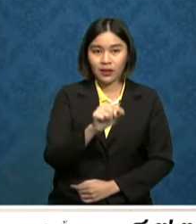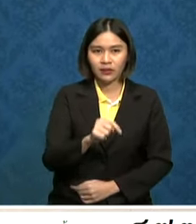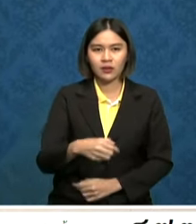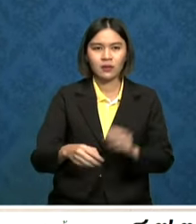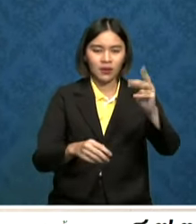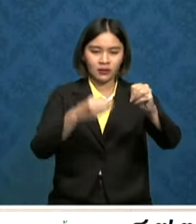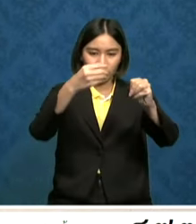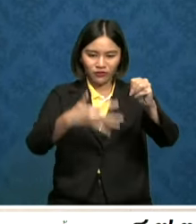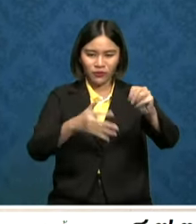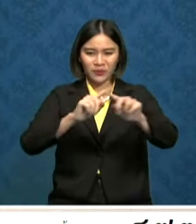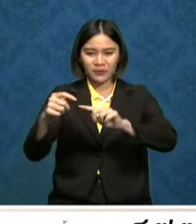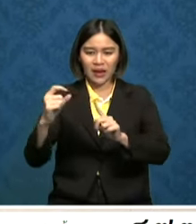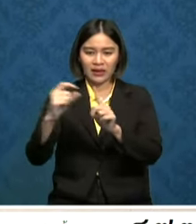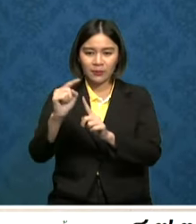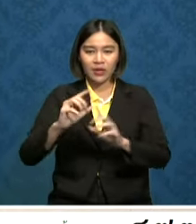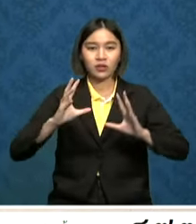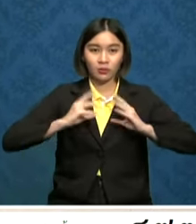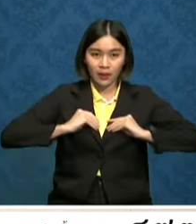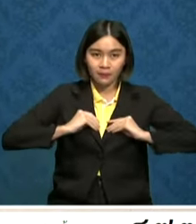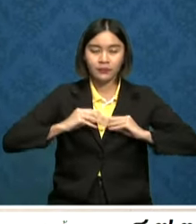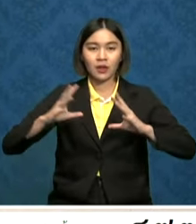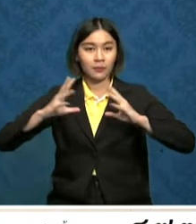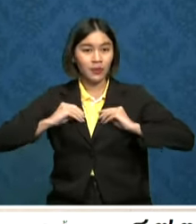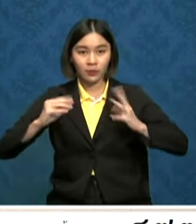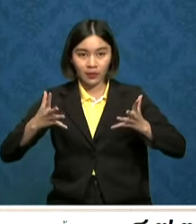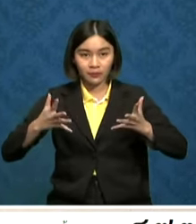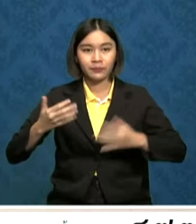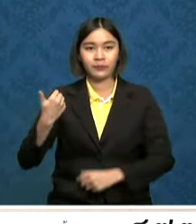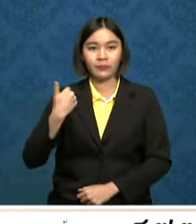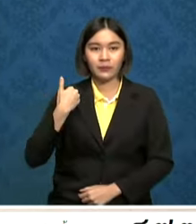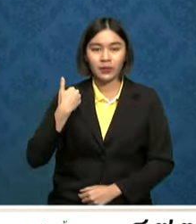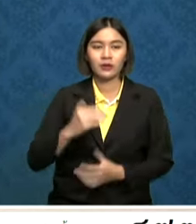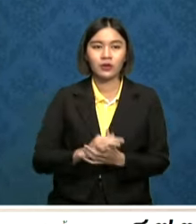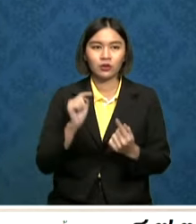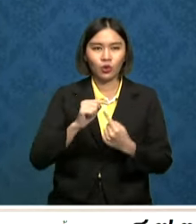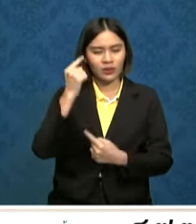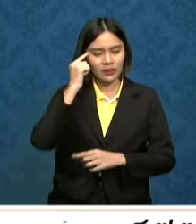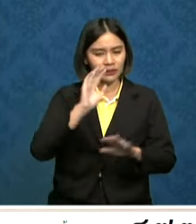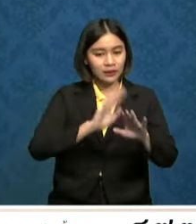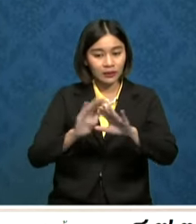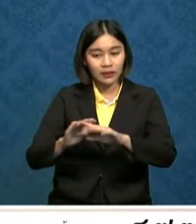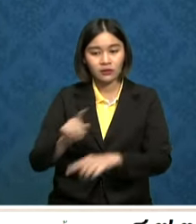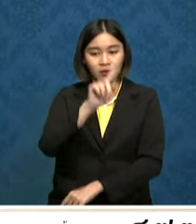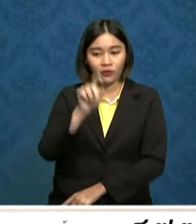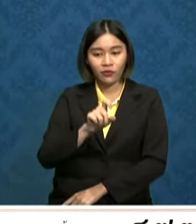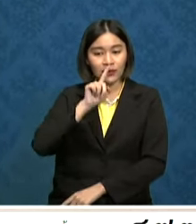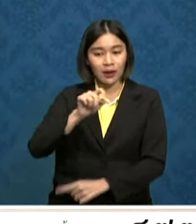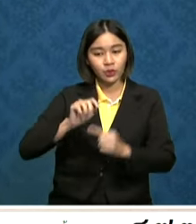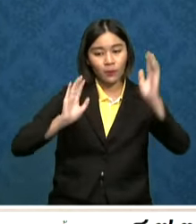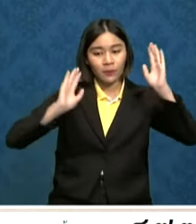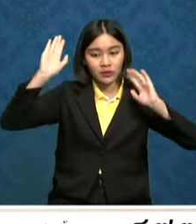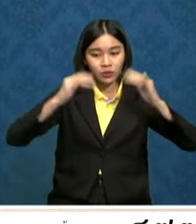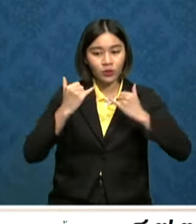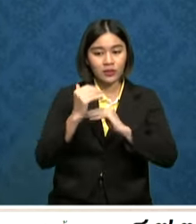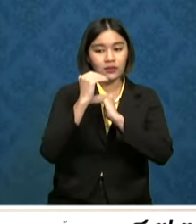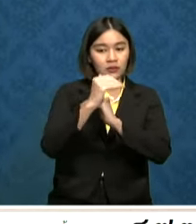ตรามีการใช้คำว่าเห็นชอบและไม่เห็นชอบซึ่งในมุมนึงเป็นการส่งสัญญาณครับว่าคำถามประชามตินั้นจะต้องจำกั